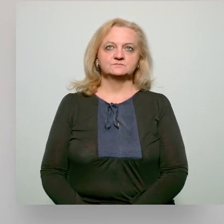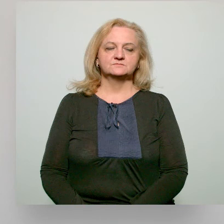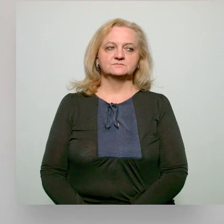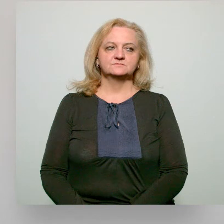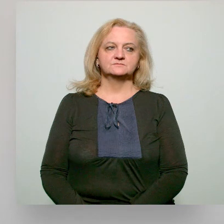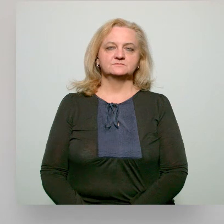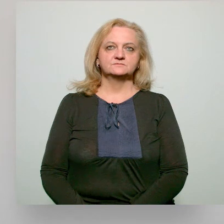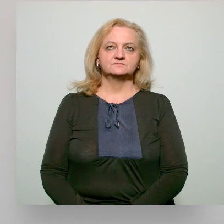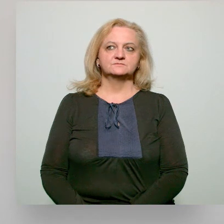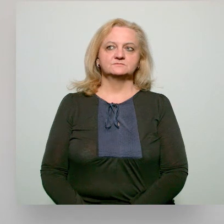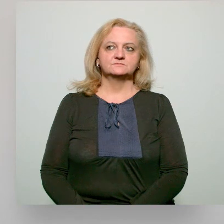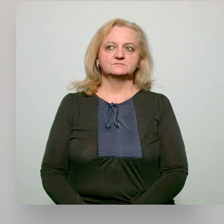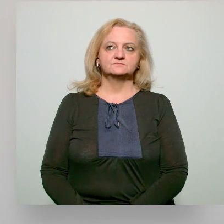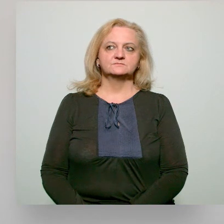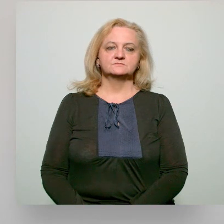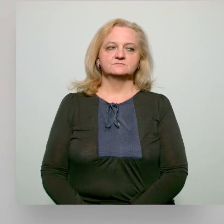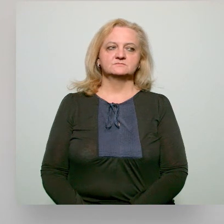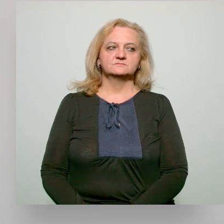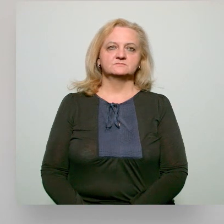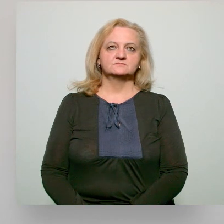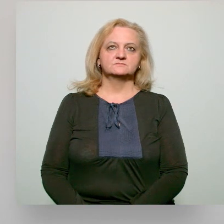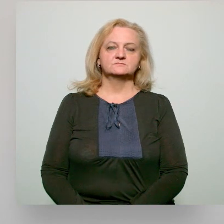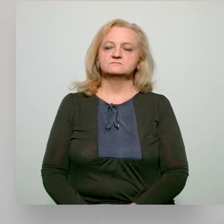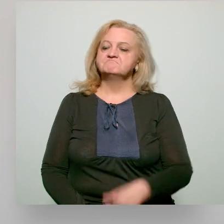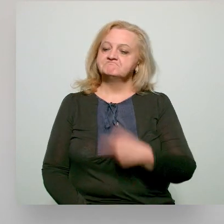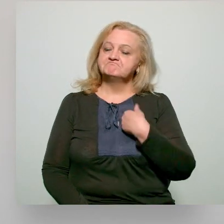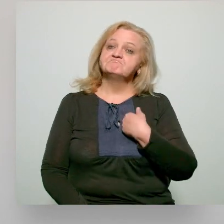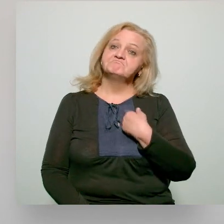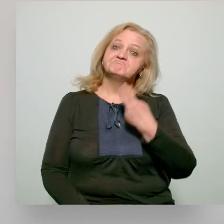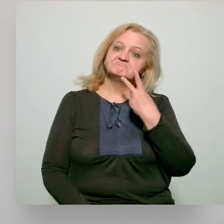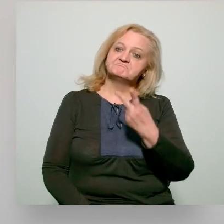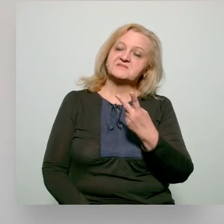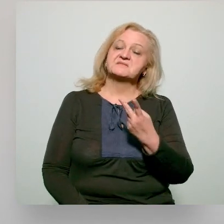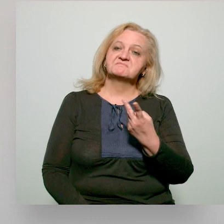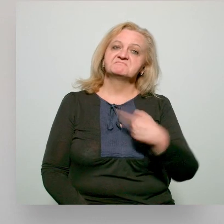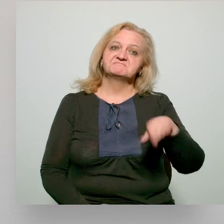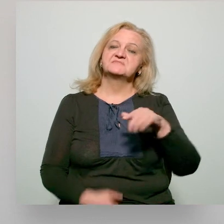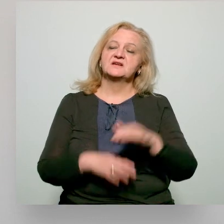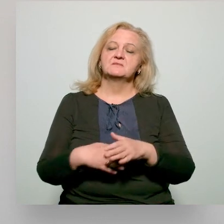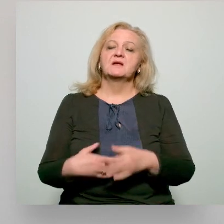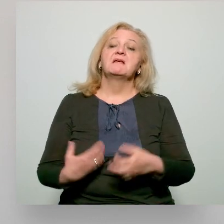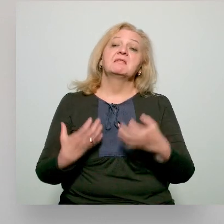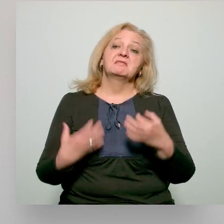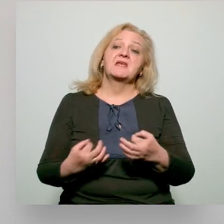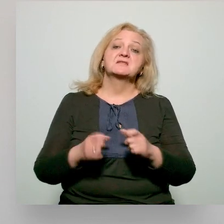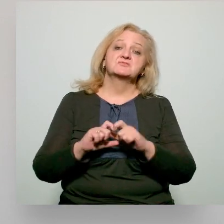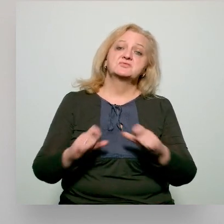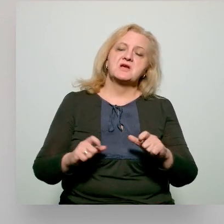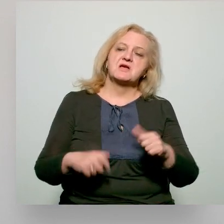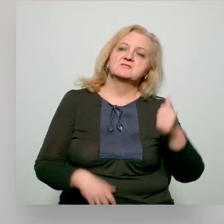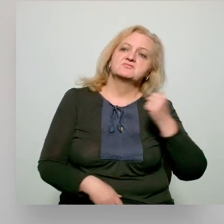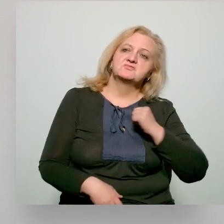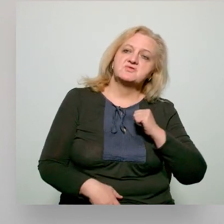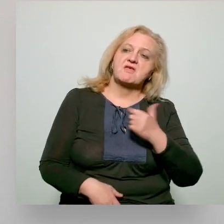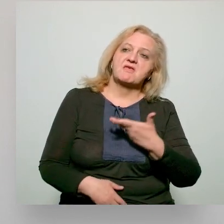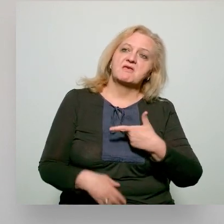що цей момент очікування дива. Звернув увагу, шановні колеги, що цей момент очікування на цуд не є в